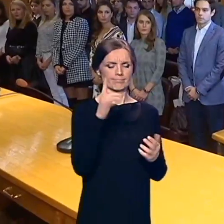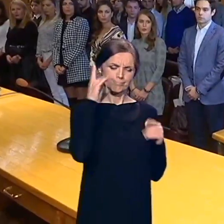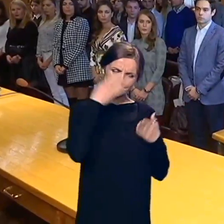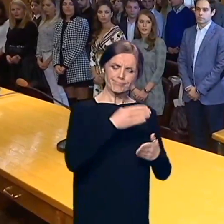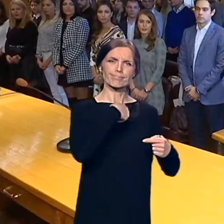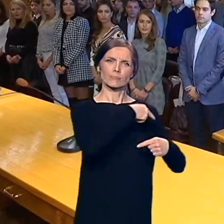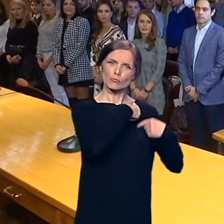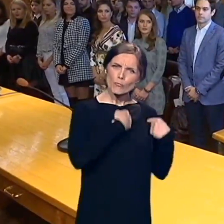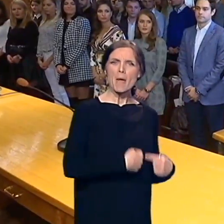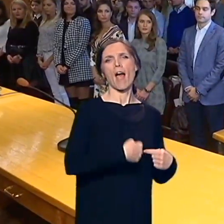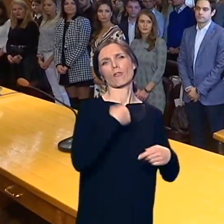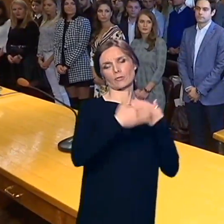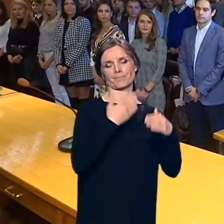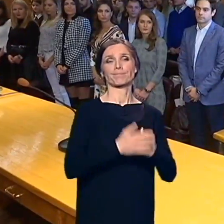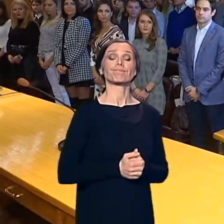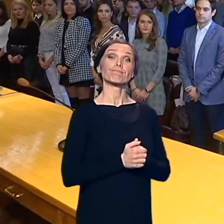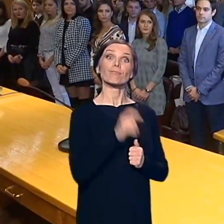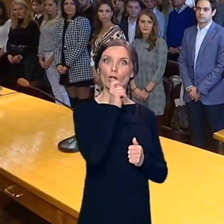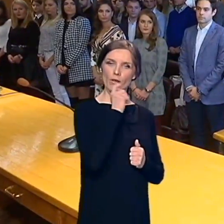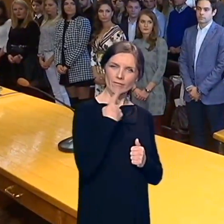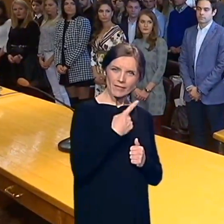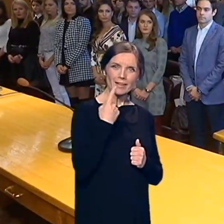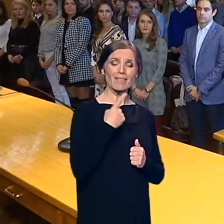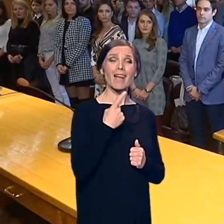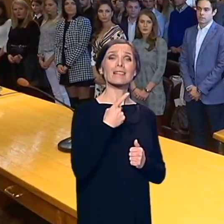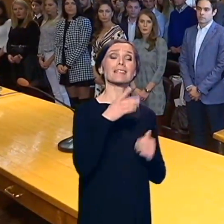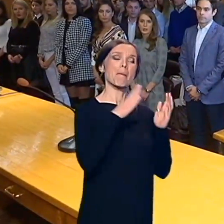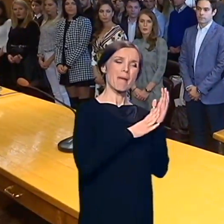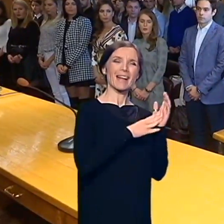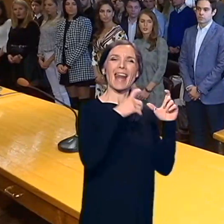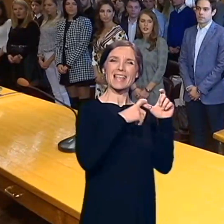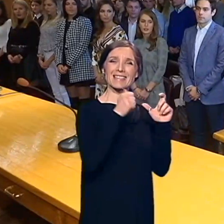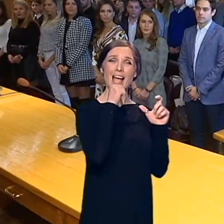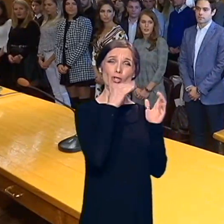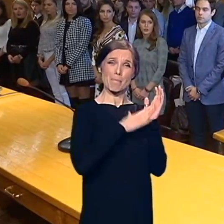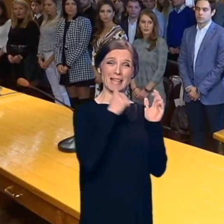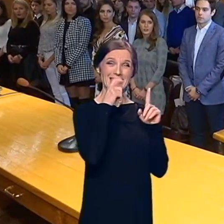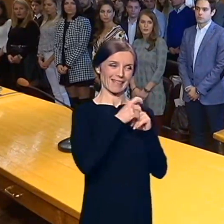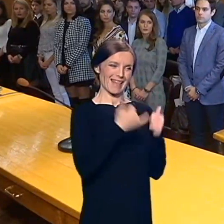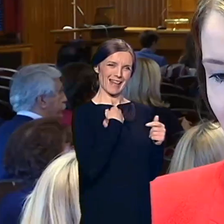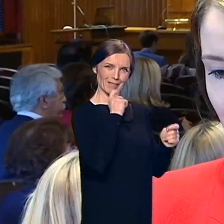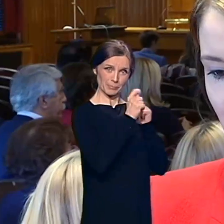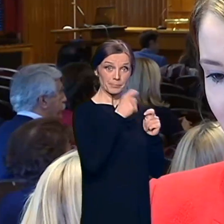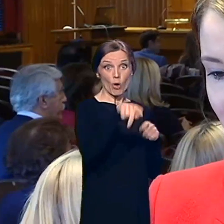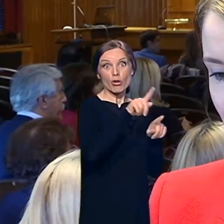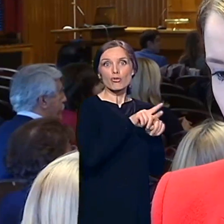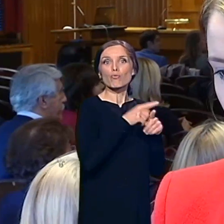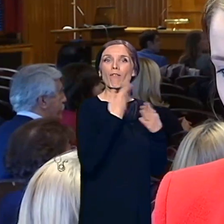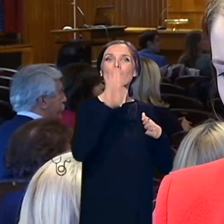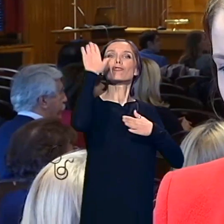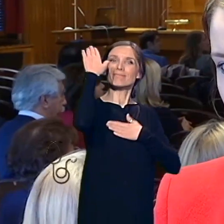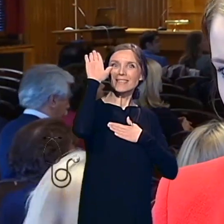humanosti. Hipokratovu zakletvu položili su i Marina, Saša, Milica i Dejan. Pa, očekivanja